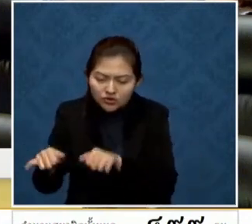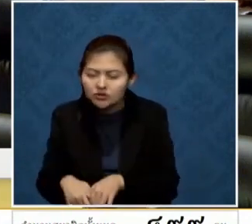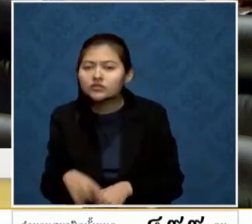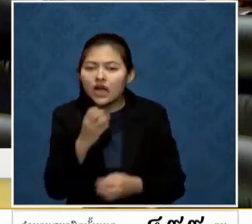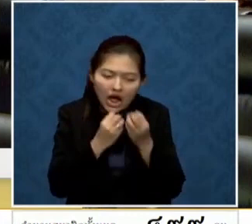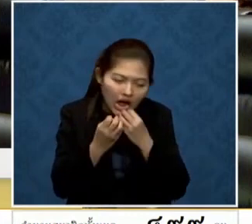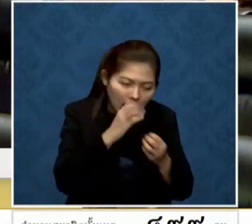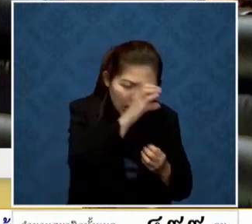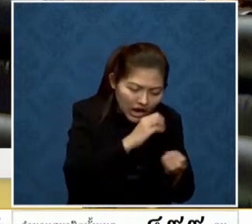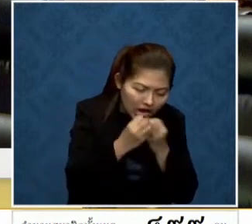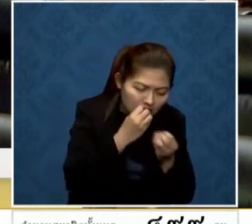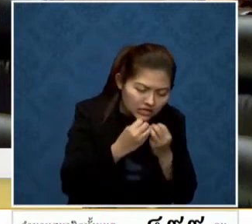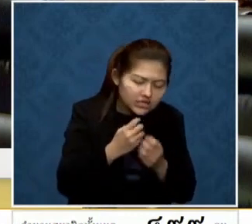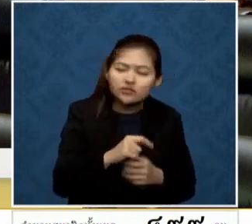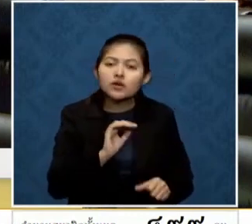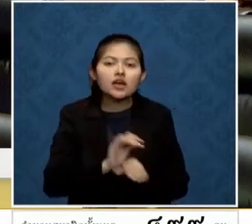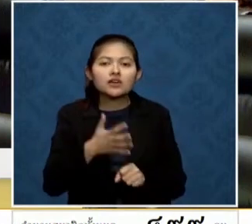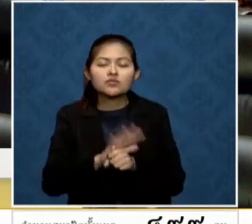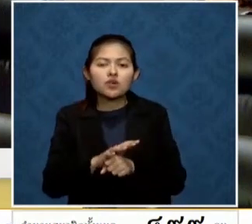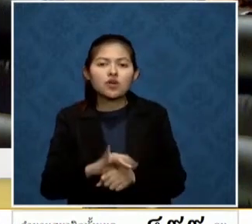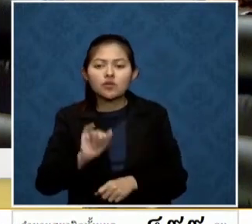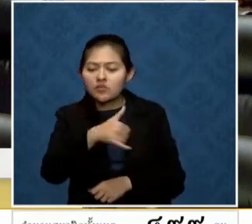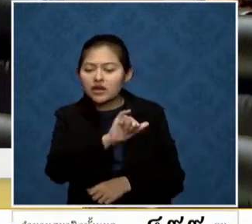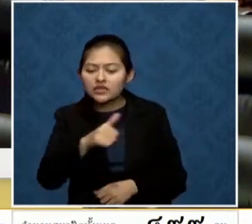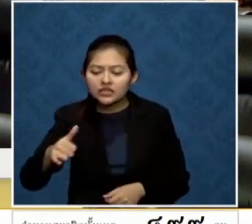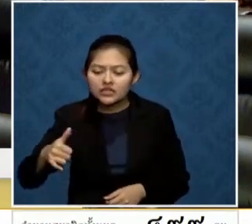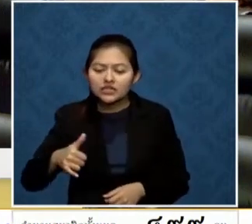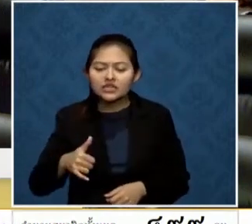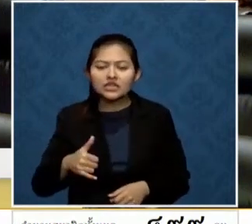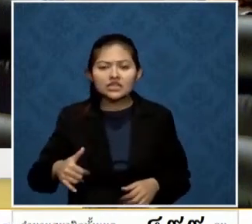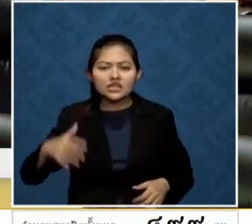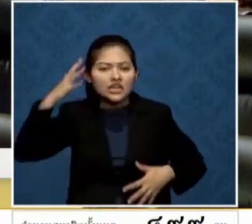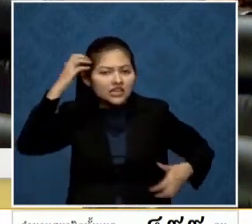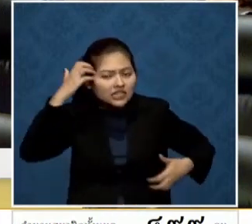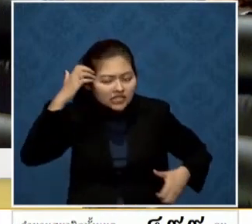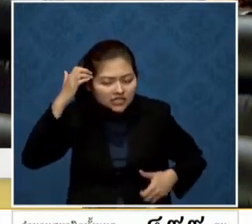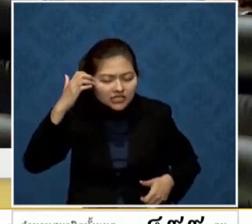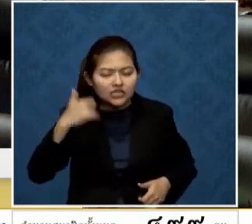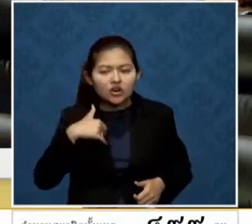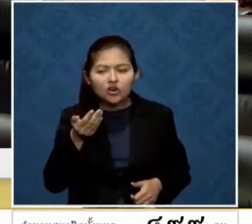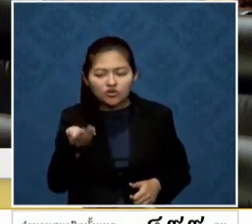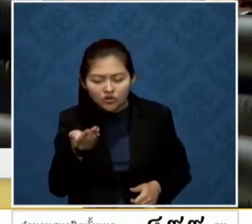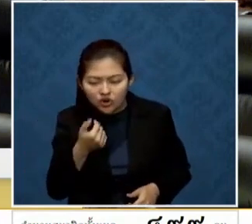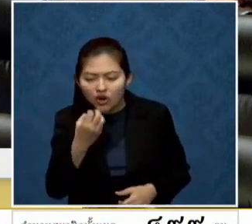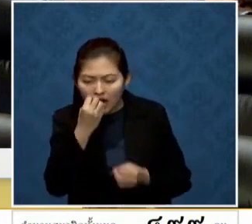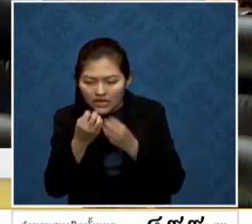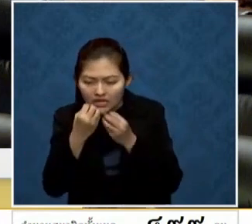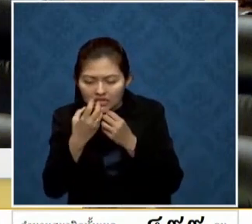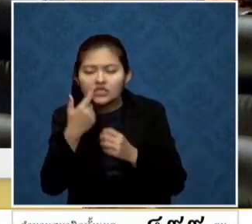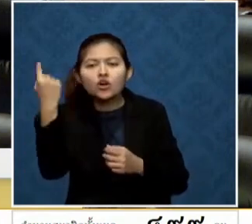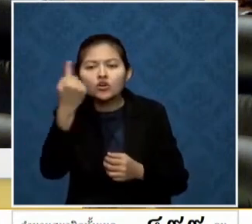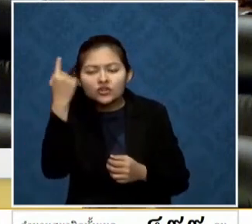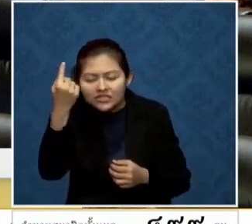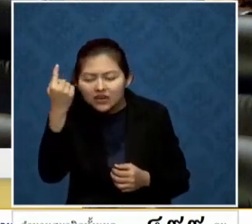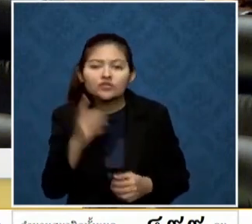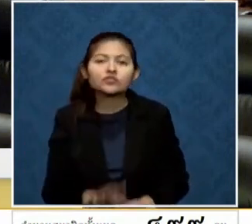ธรรมชาติไม่เพียงพอจนทำให้บางจุดลิงกลายมาเป็นที่พึ่งอาหารจากนักท่อง